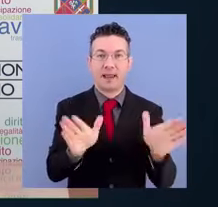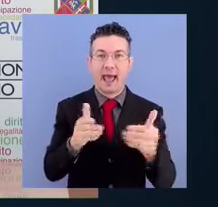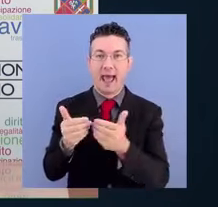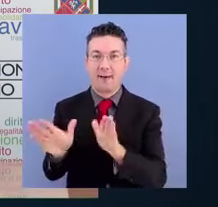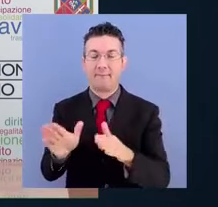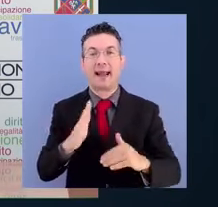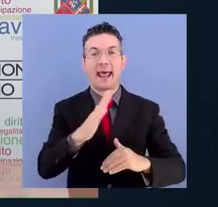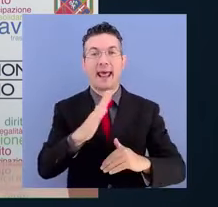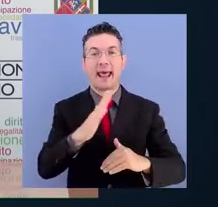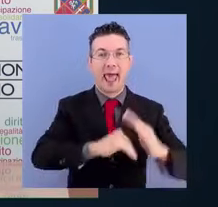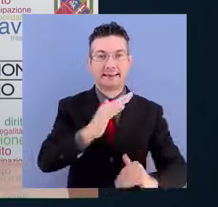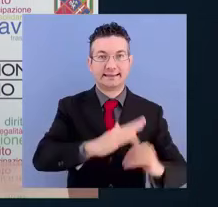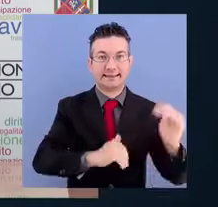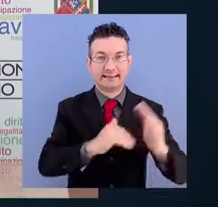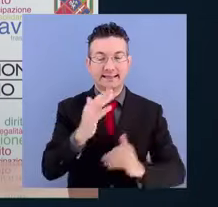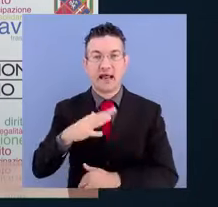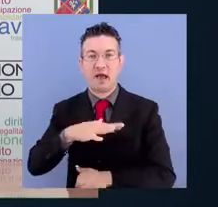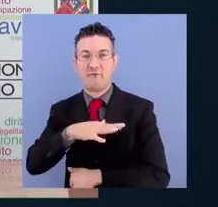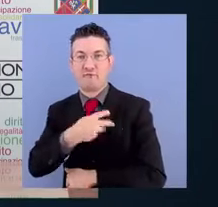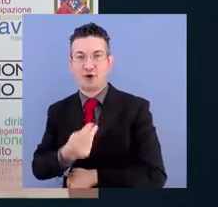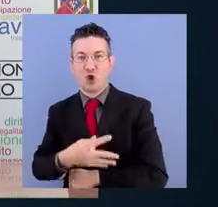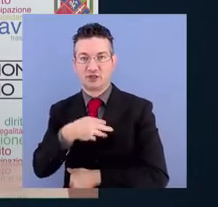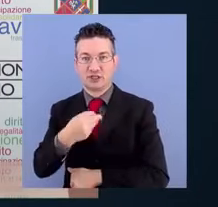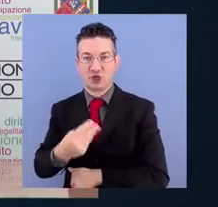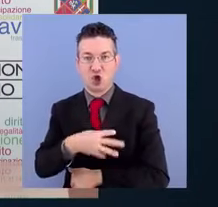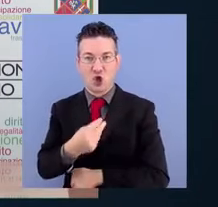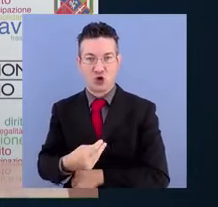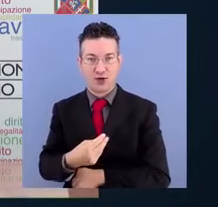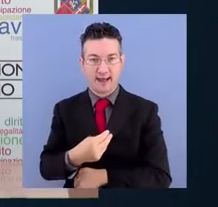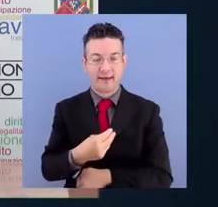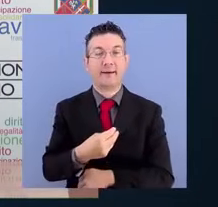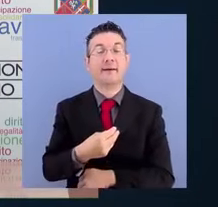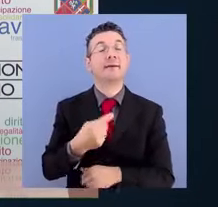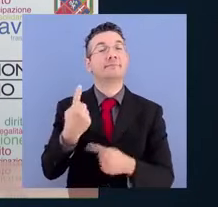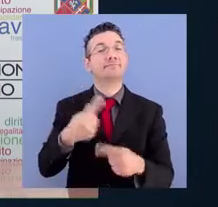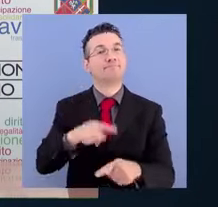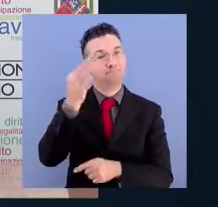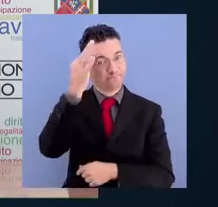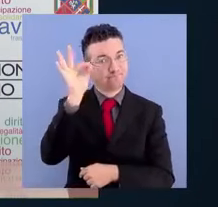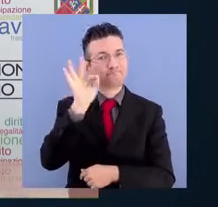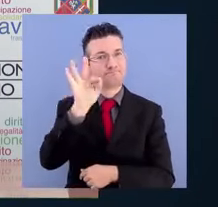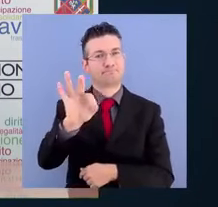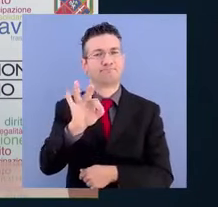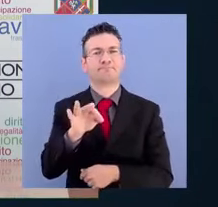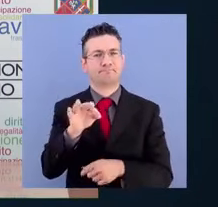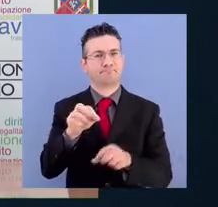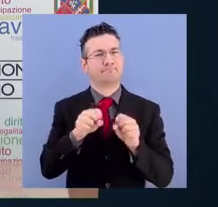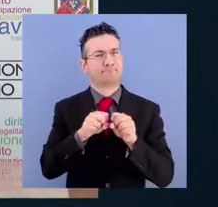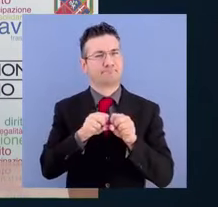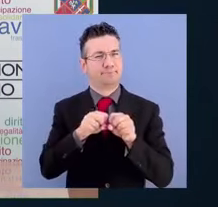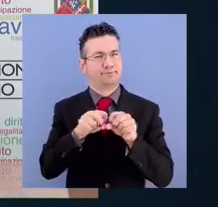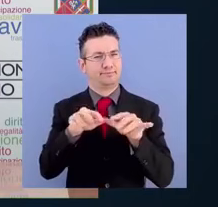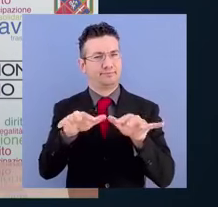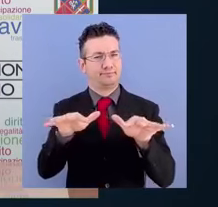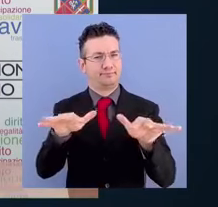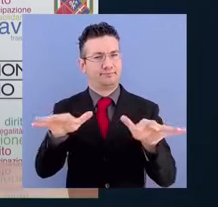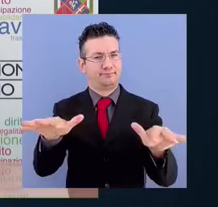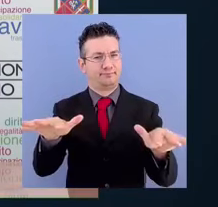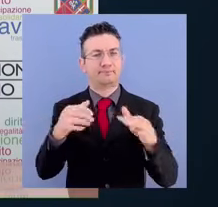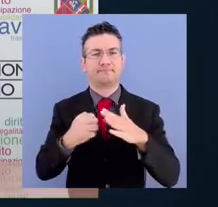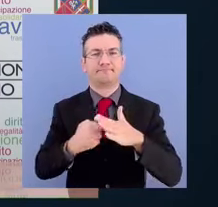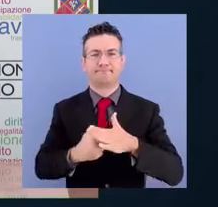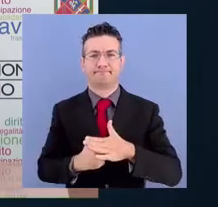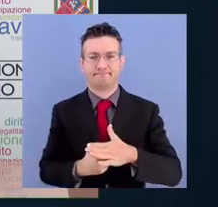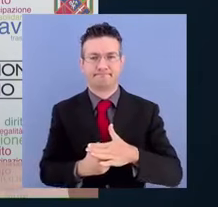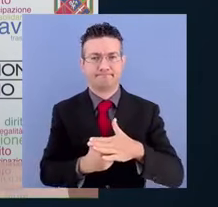con l'obiettivo di estendere la formazione il supporto alle imprese